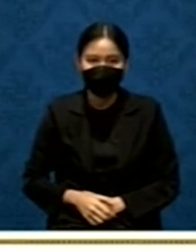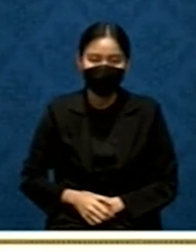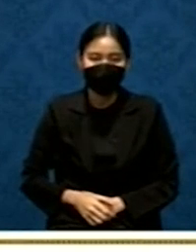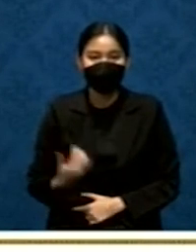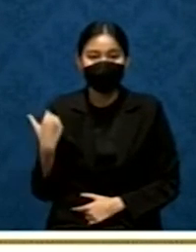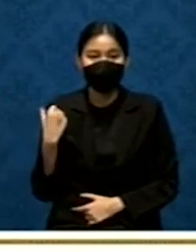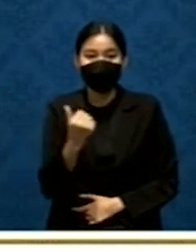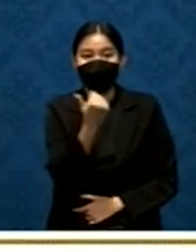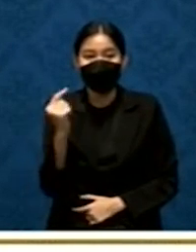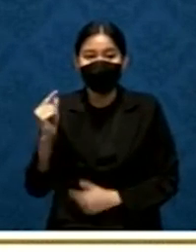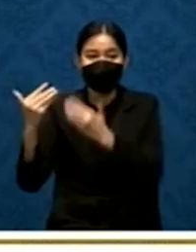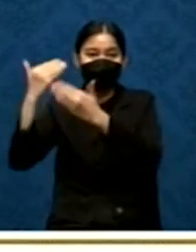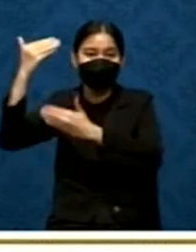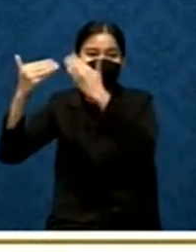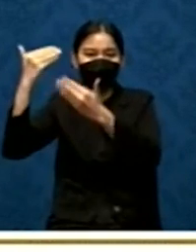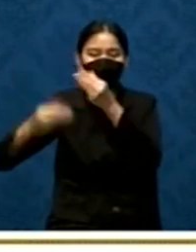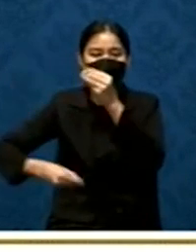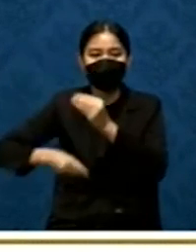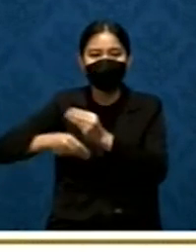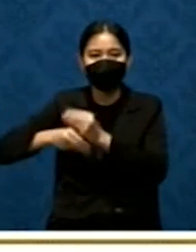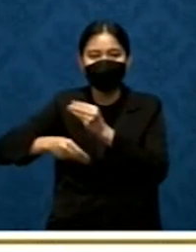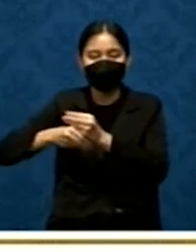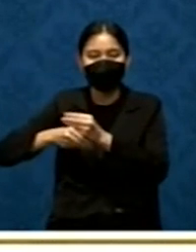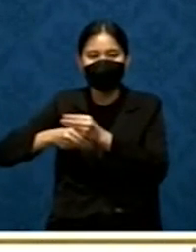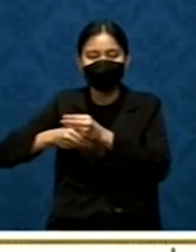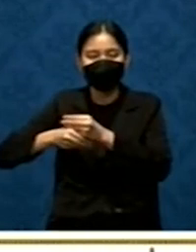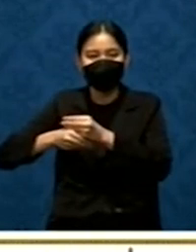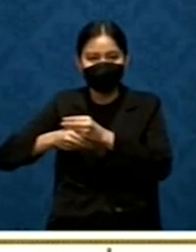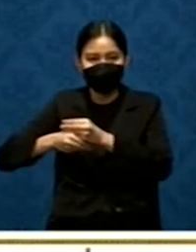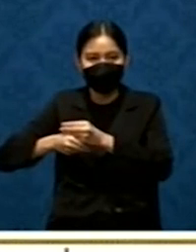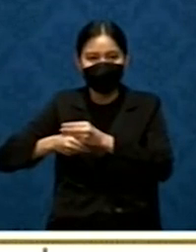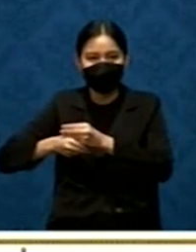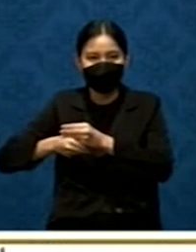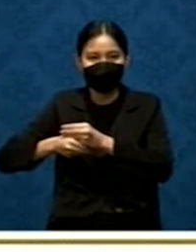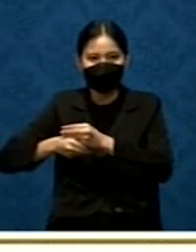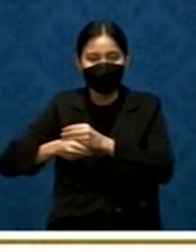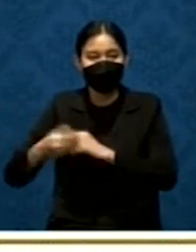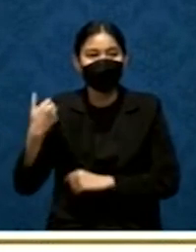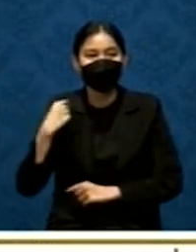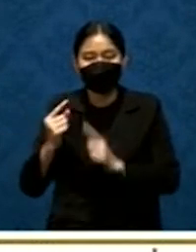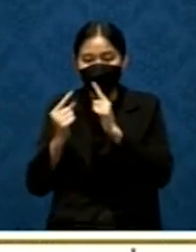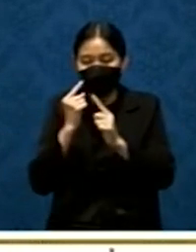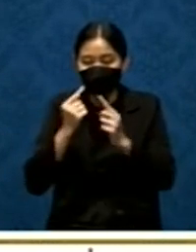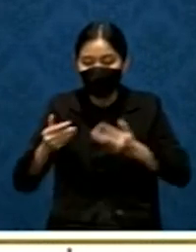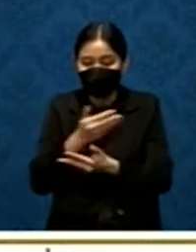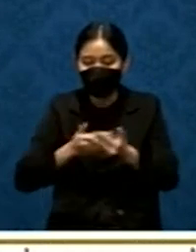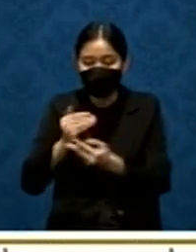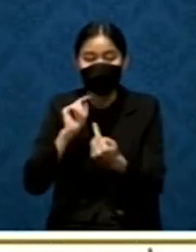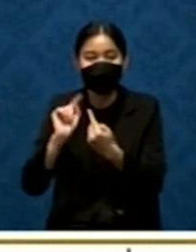อื่นๆที่มีกิจกรรมเพิ่มเติมขึ้นมาอีกมากมายนะครับก็ได้มีการพูดคุยกันในเรื่อง